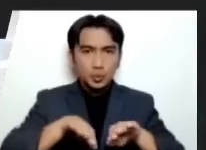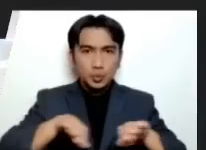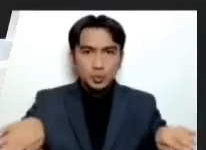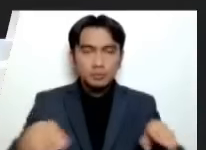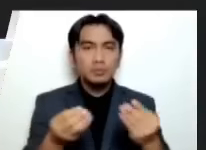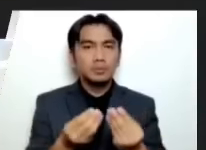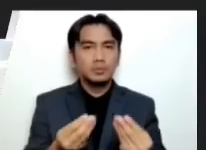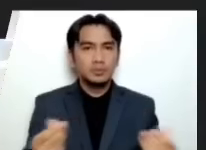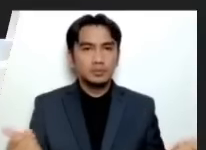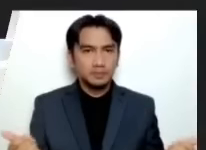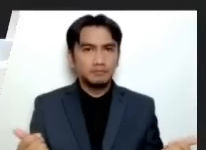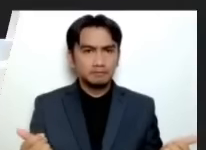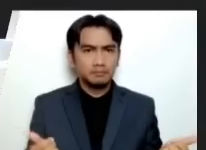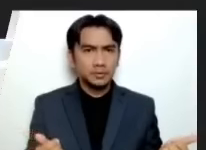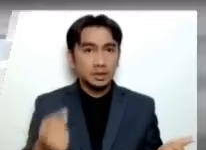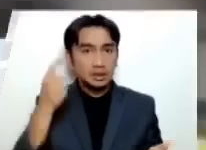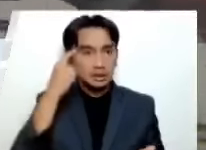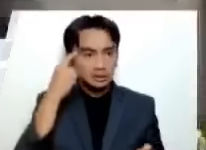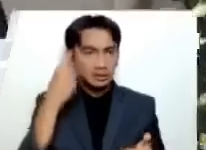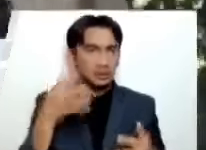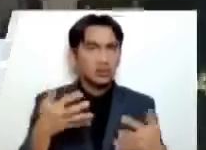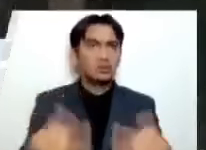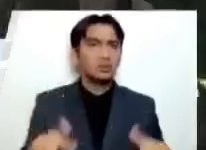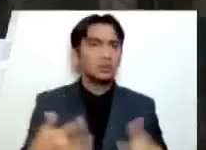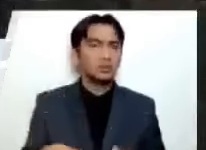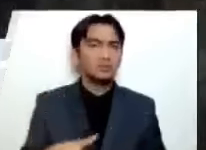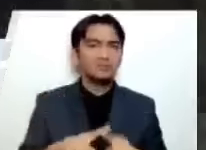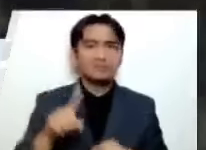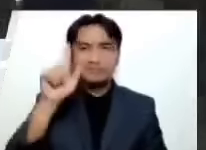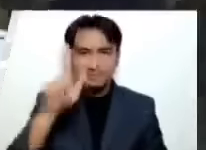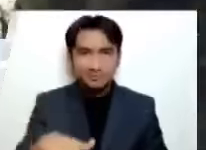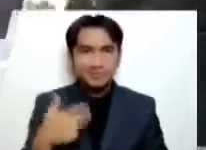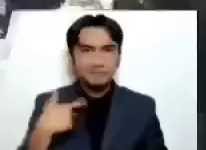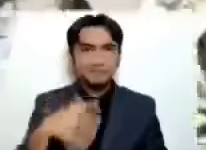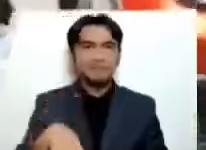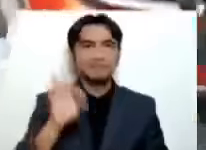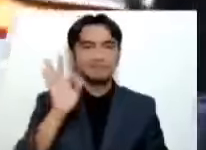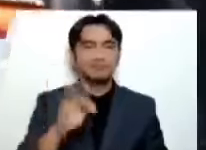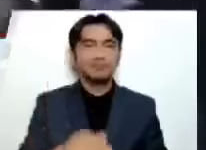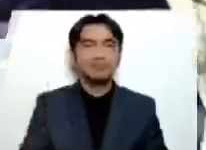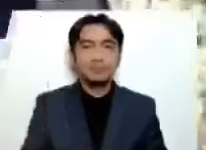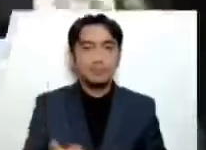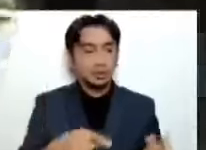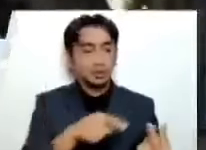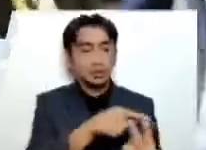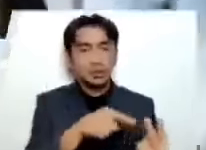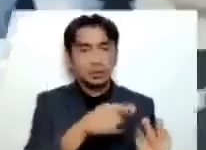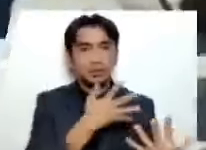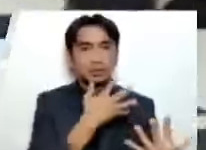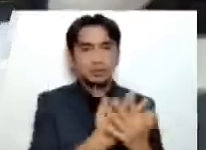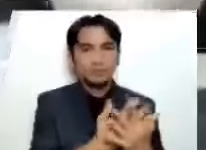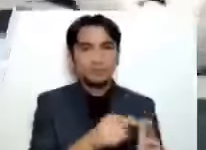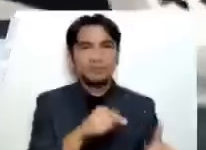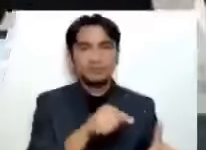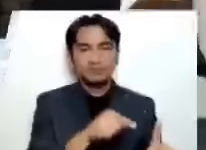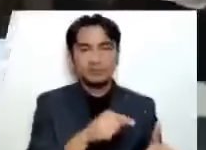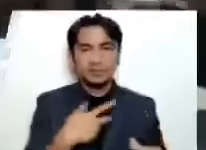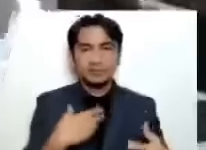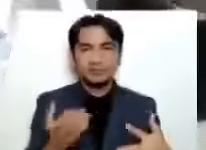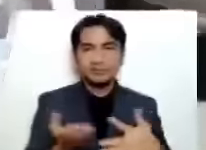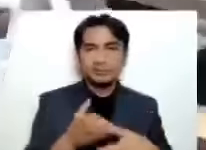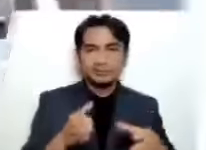naawat. Akala ko, tapos na. Na-inquest na ang magkapatid na Amores. Naharap sa kasong attempted murder ang PBA player. Accessory